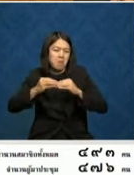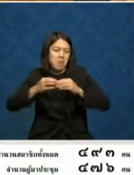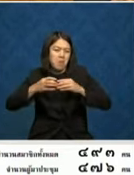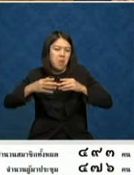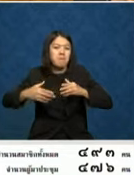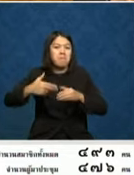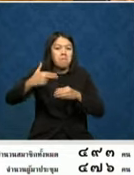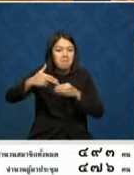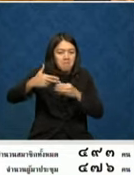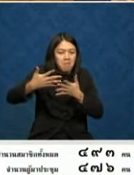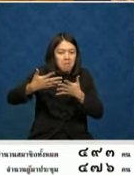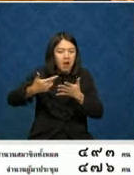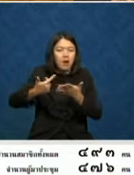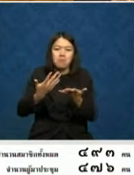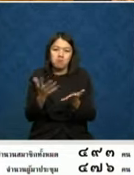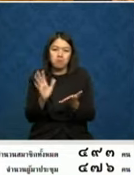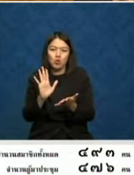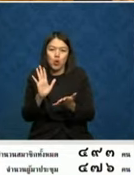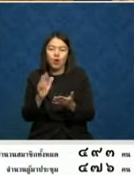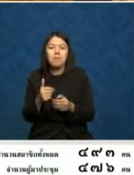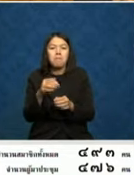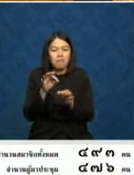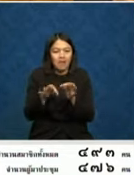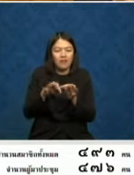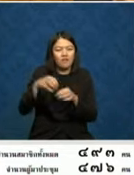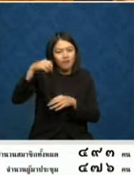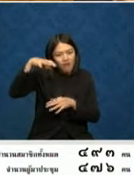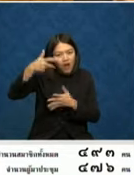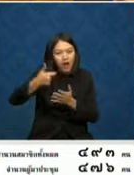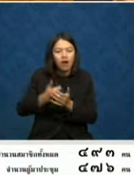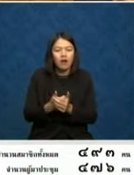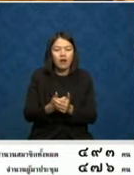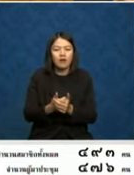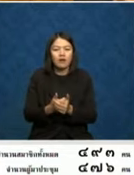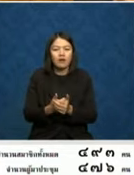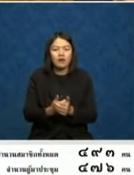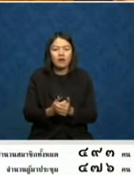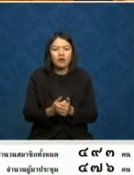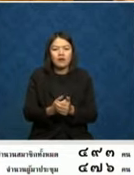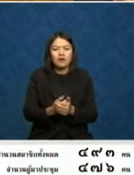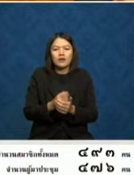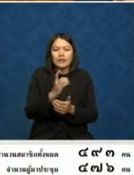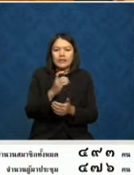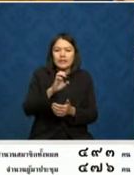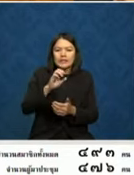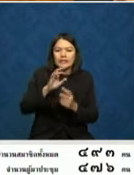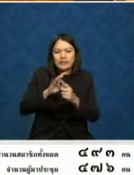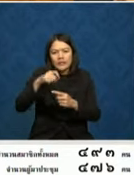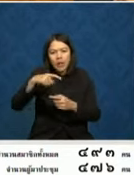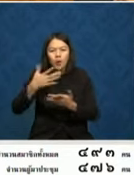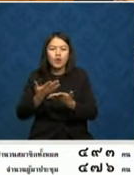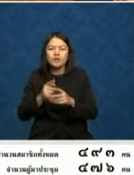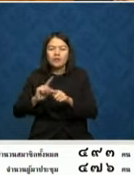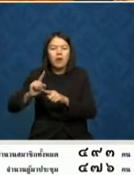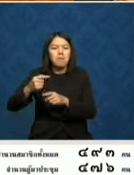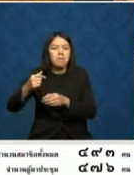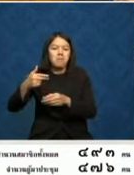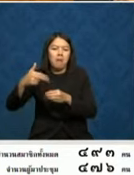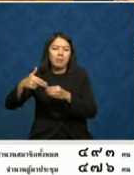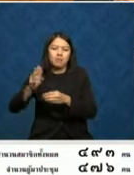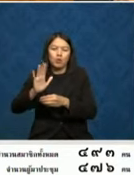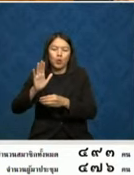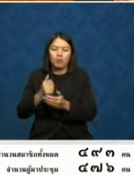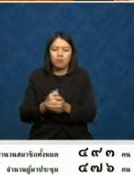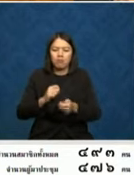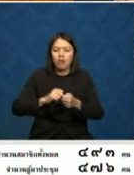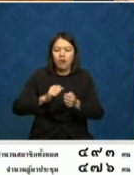งพลังงานประหยัดทั้งในเรื่องของน้ำมันดีเซลแล้วก็เบนซินต่าง ประหยัดในเรื่องของมีการแก้ไขปั